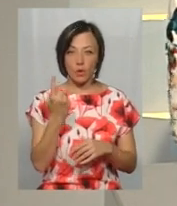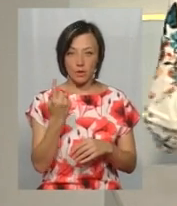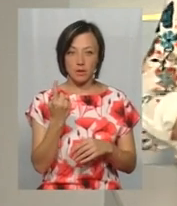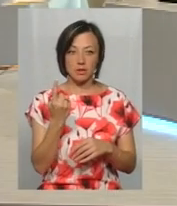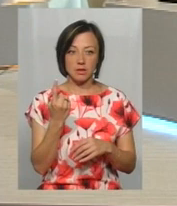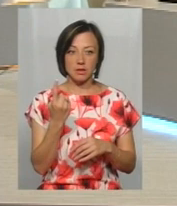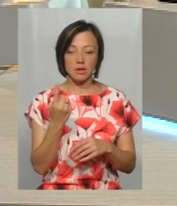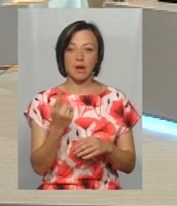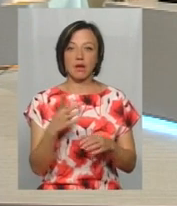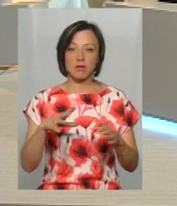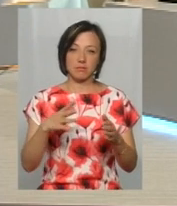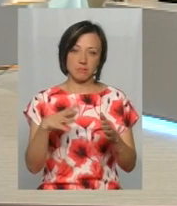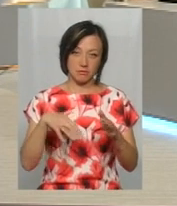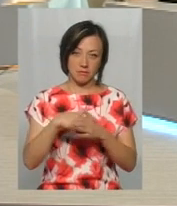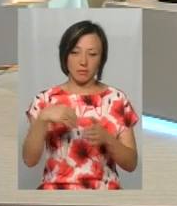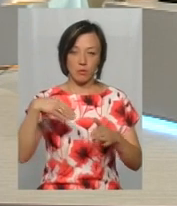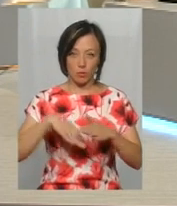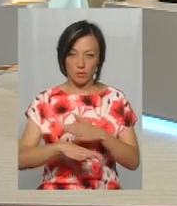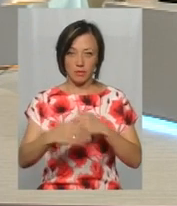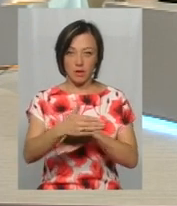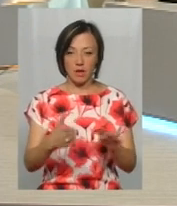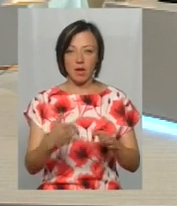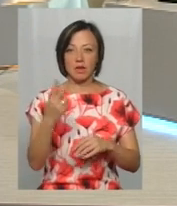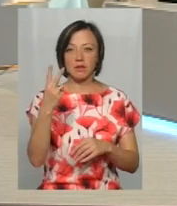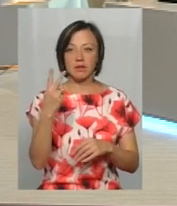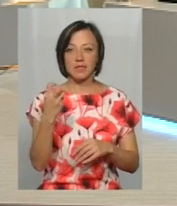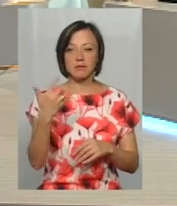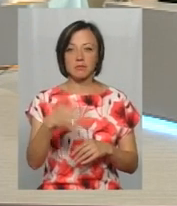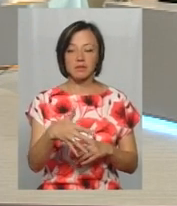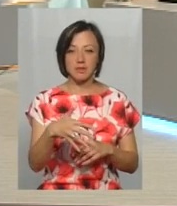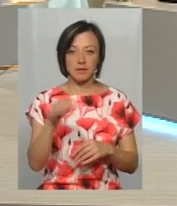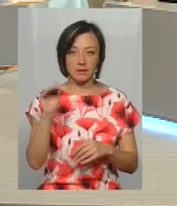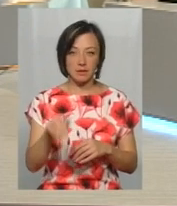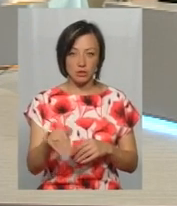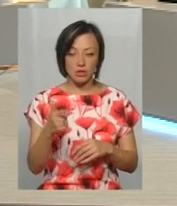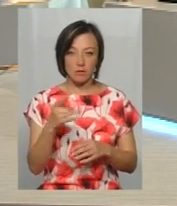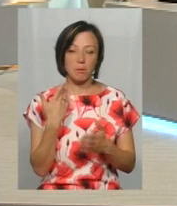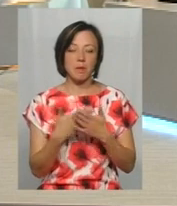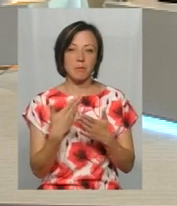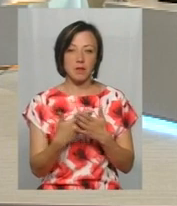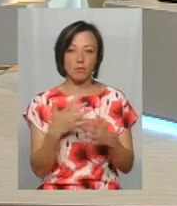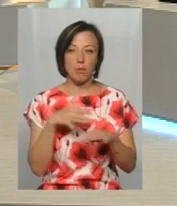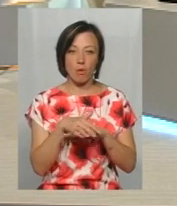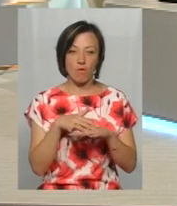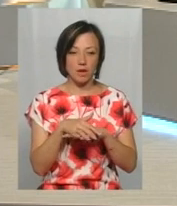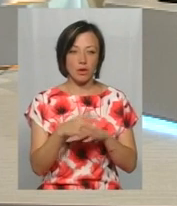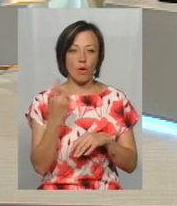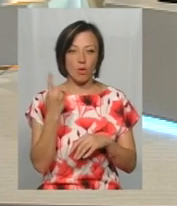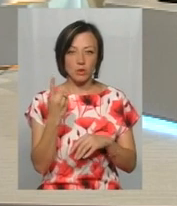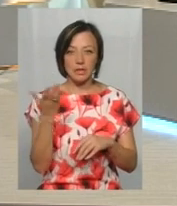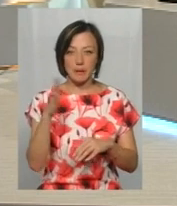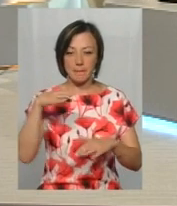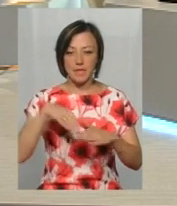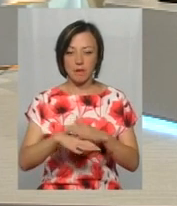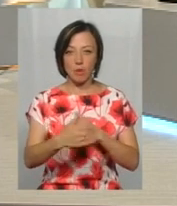обійшовся зі встановленням десь в середньому на чверть мільйона. Так. У чверть мільйона. Якщо приблизно порахувати, один